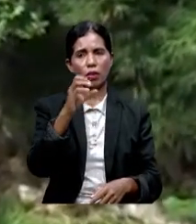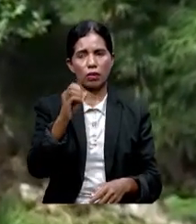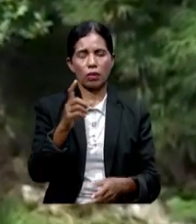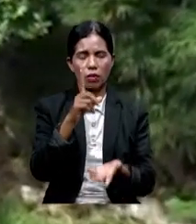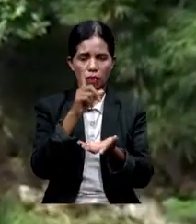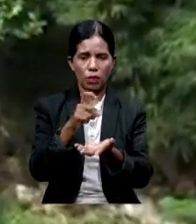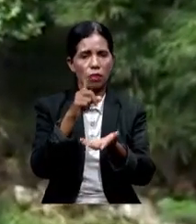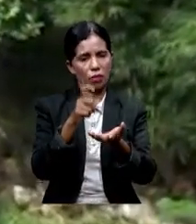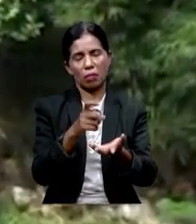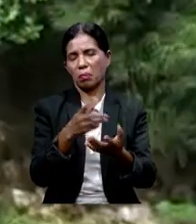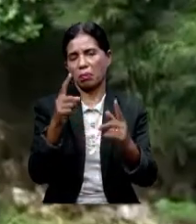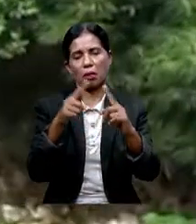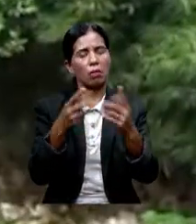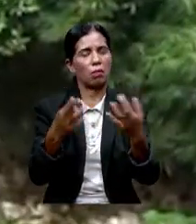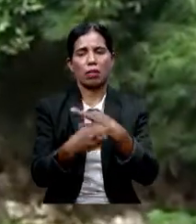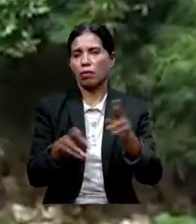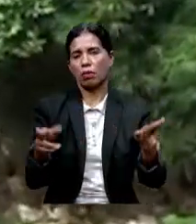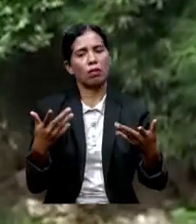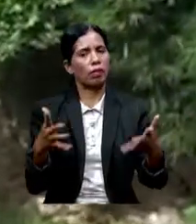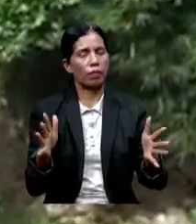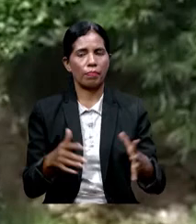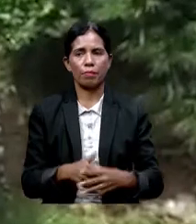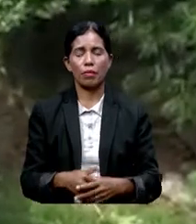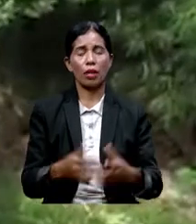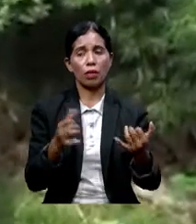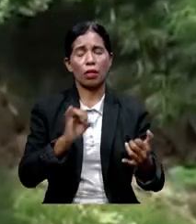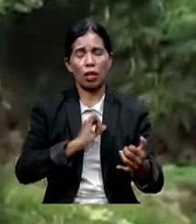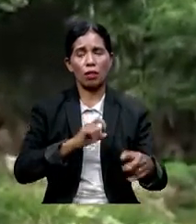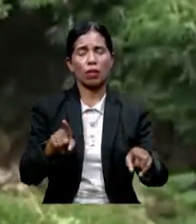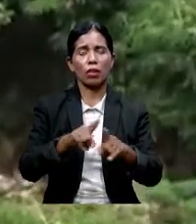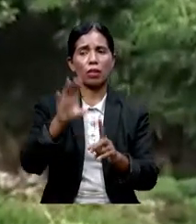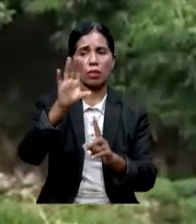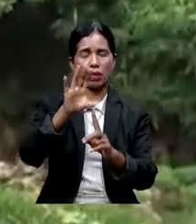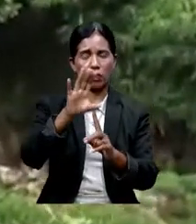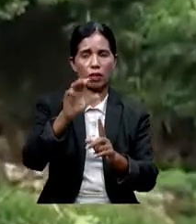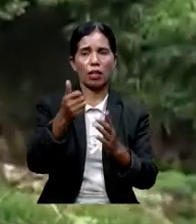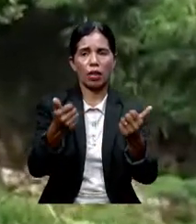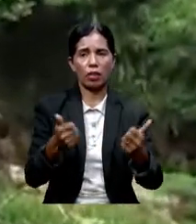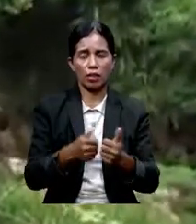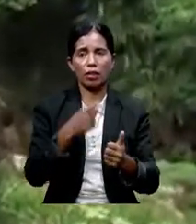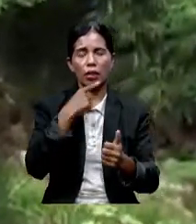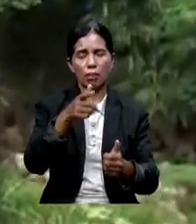hasai-hasai mes to agora resultadu laia. Agora hau nudar sefe aldia rekomenda ba abo senana.